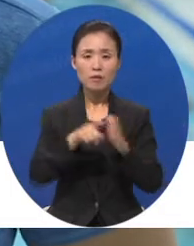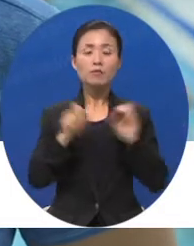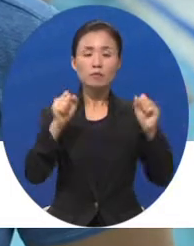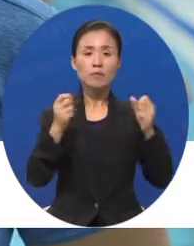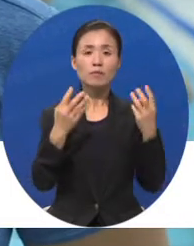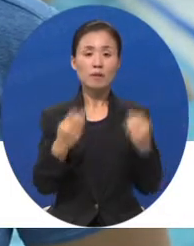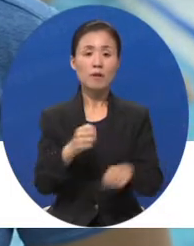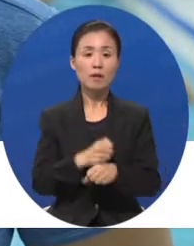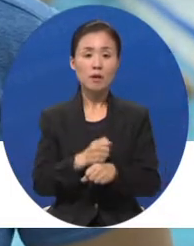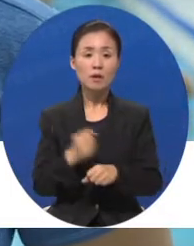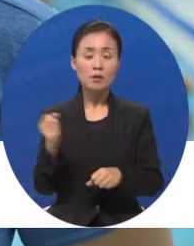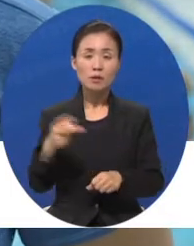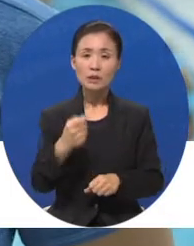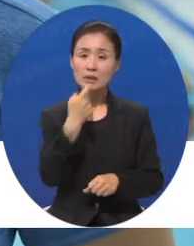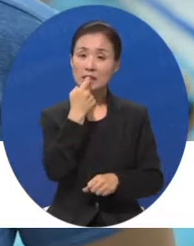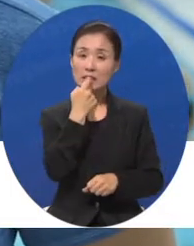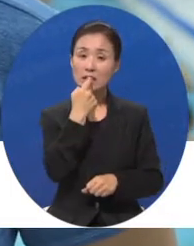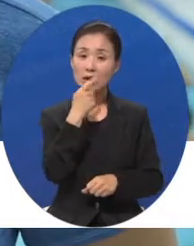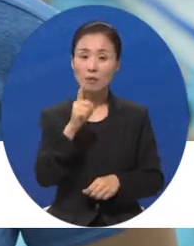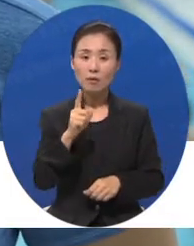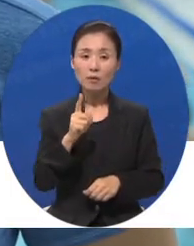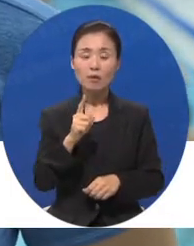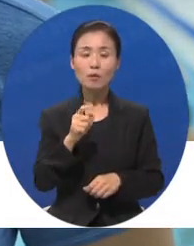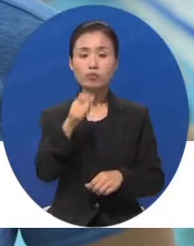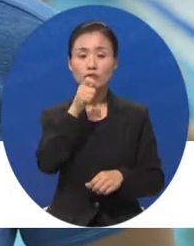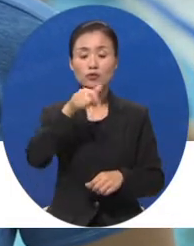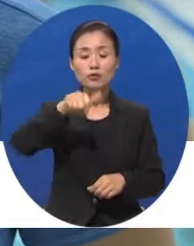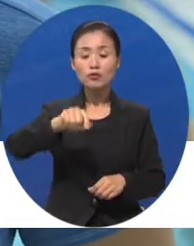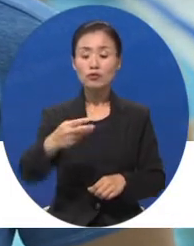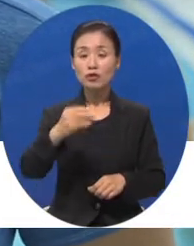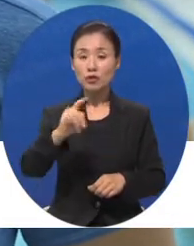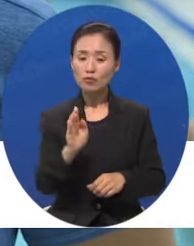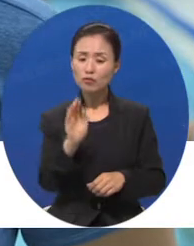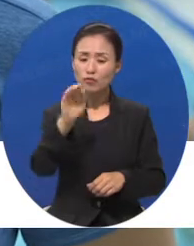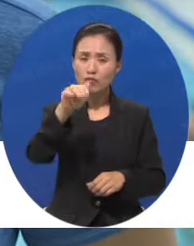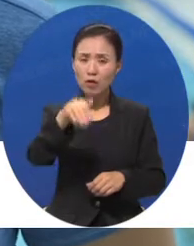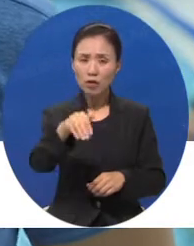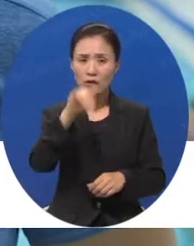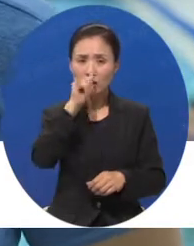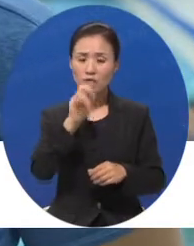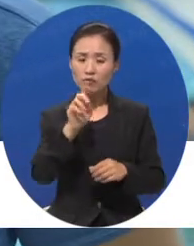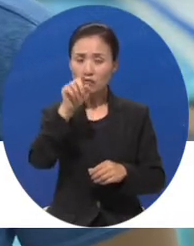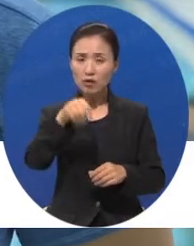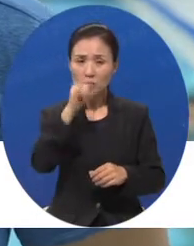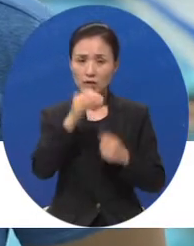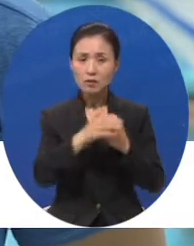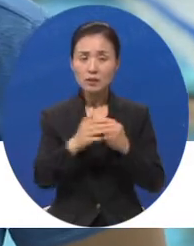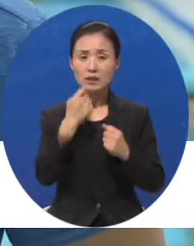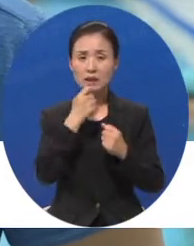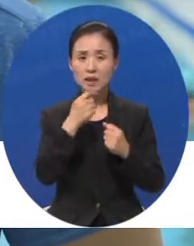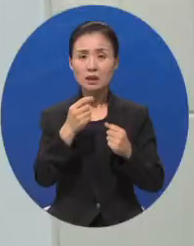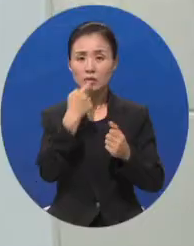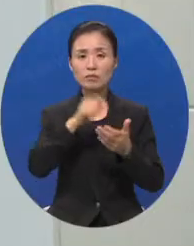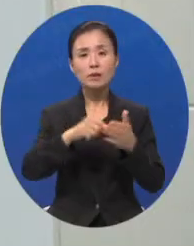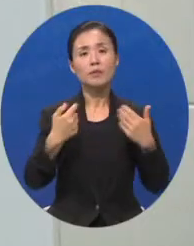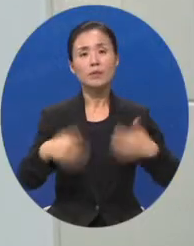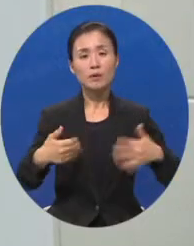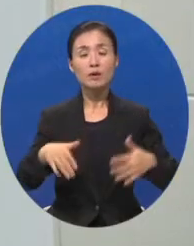그리고 시야 부분 같은 면에서도 물에 굴절이 일어나기 때문에 시야가 쉽게 피로되는 부분도 있습니다.